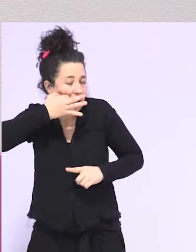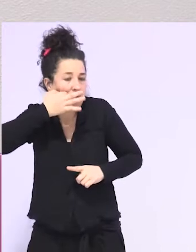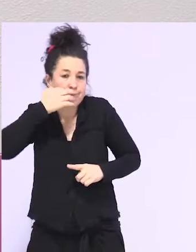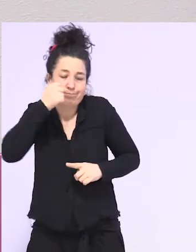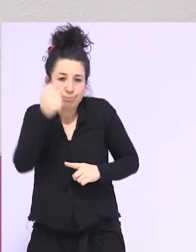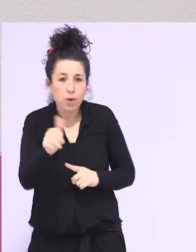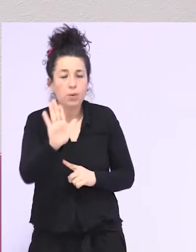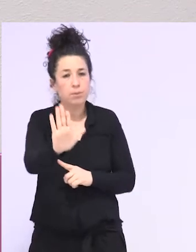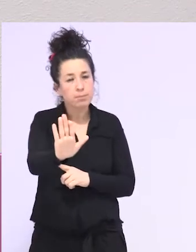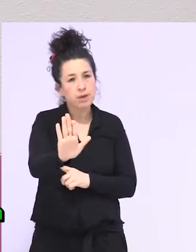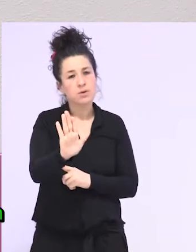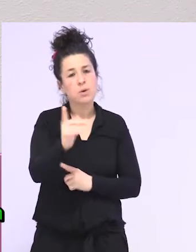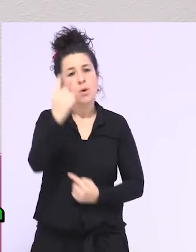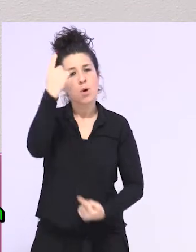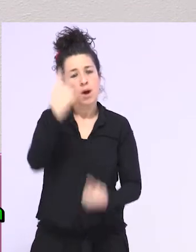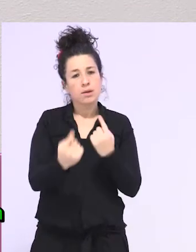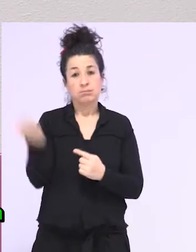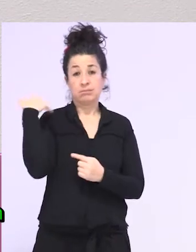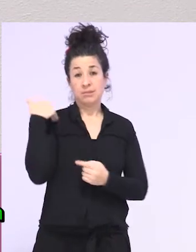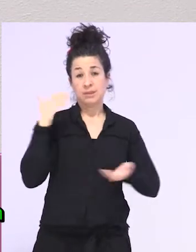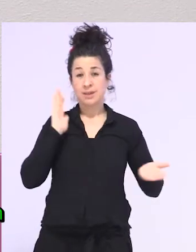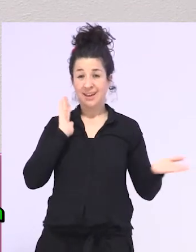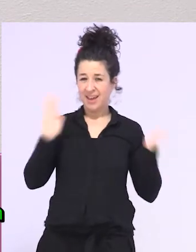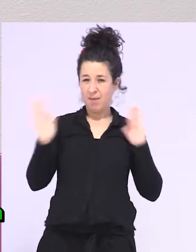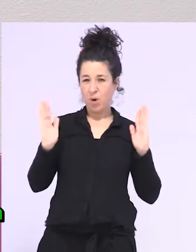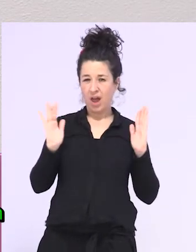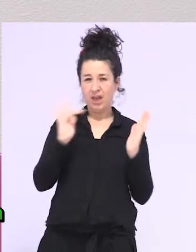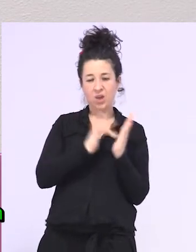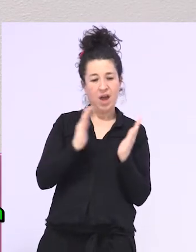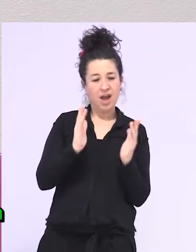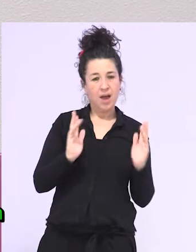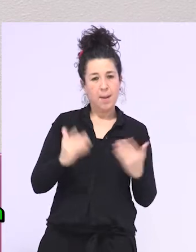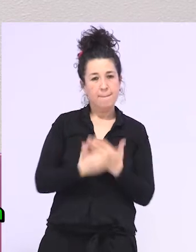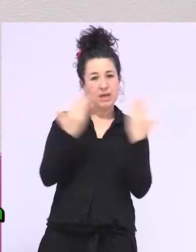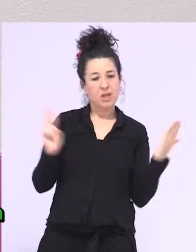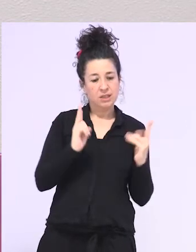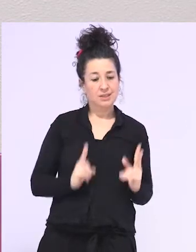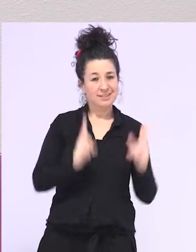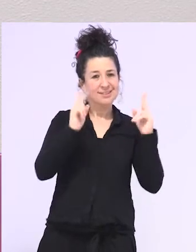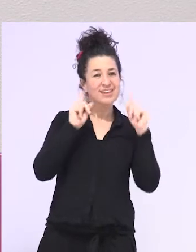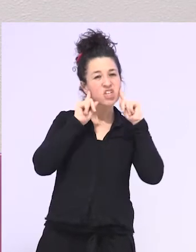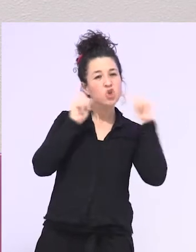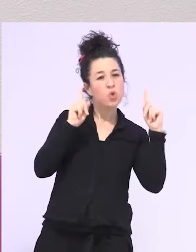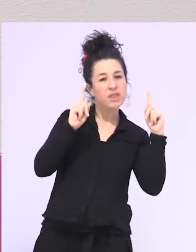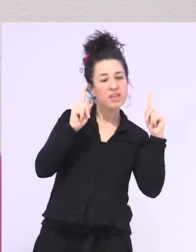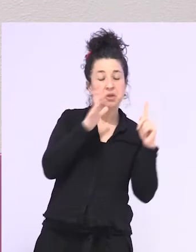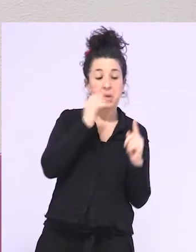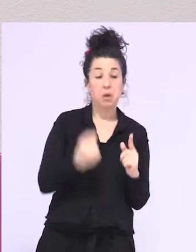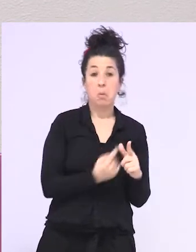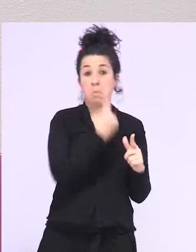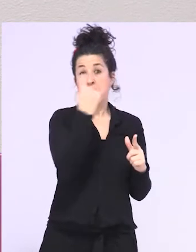izango litzateke nolabait garai baten suzesos deitzen zitzaion atal horrek, ez, errepresentatzen duna, gertakari